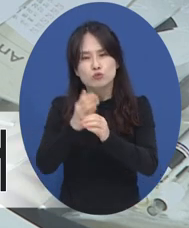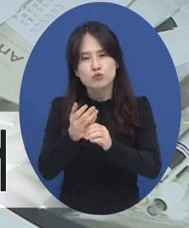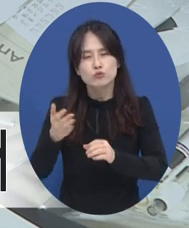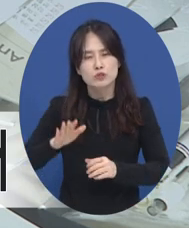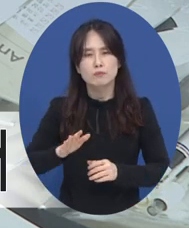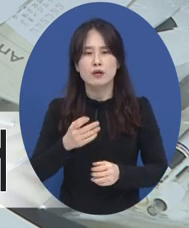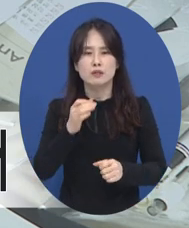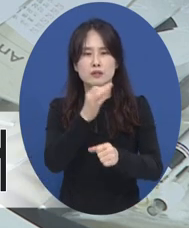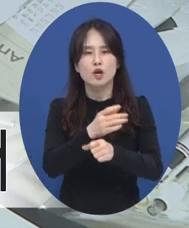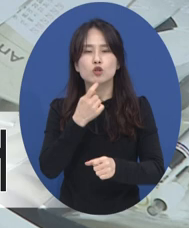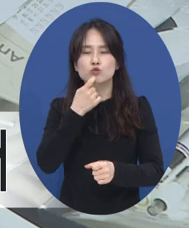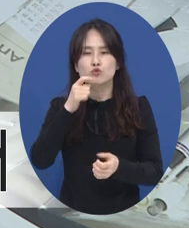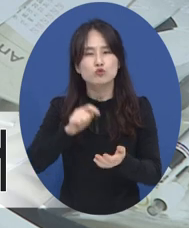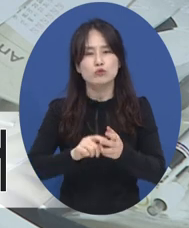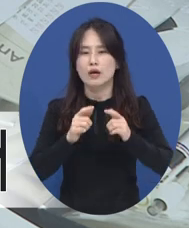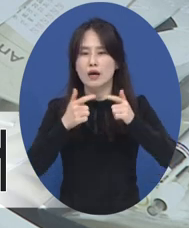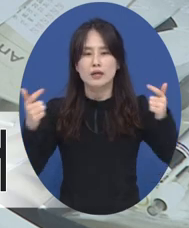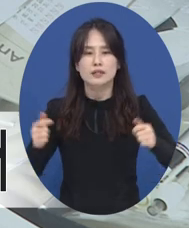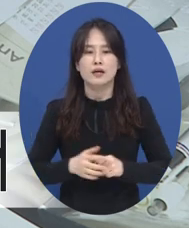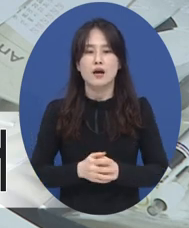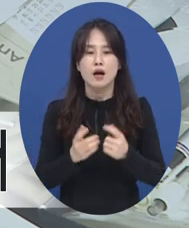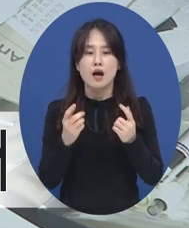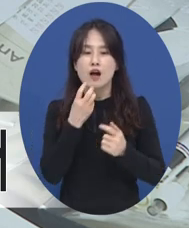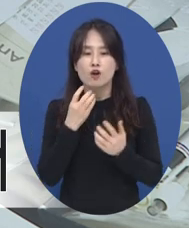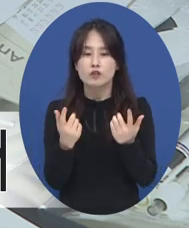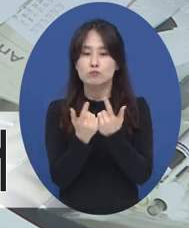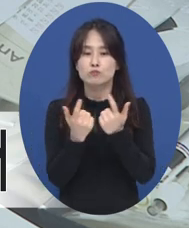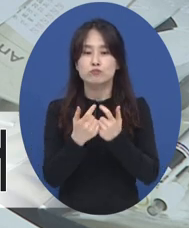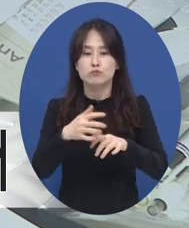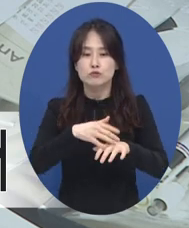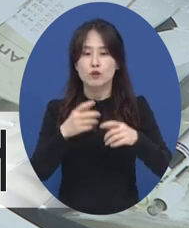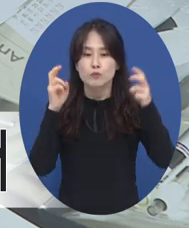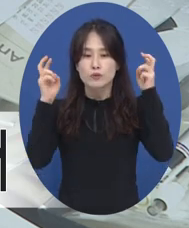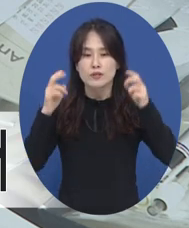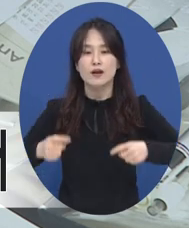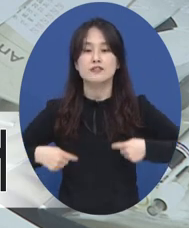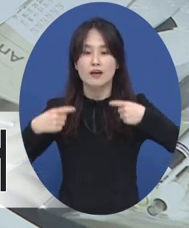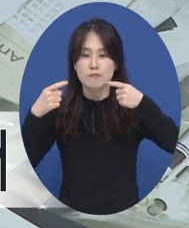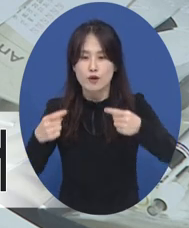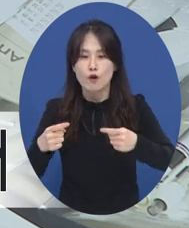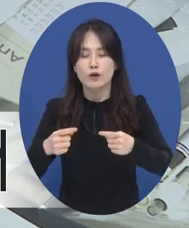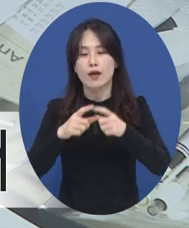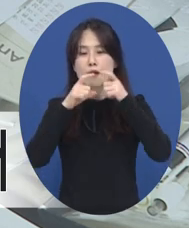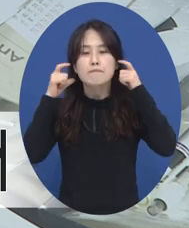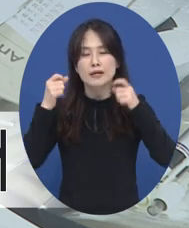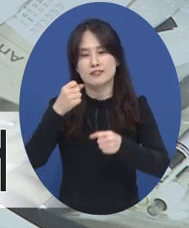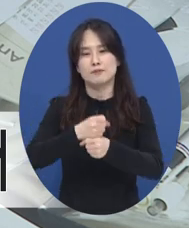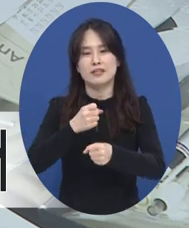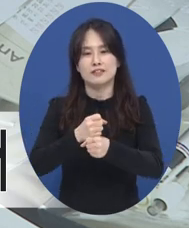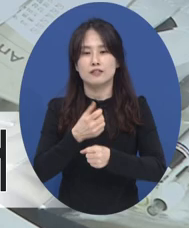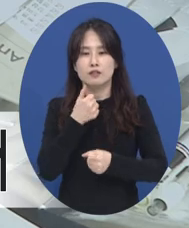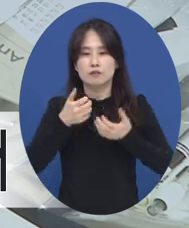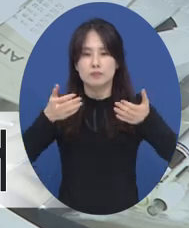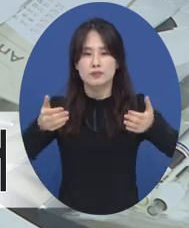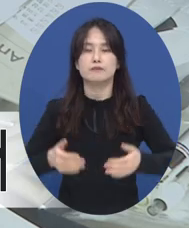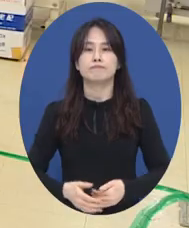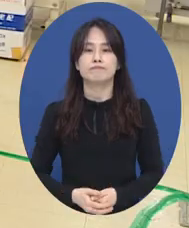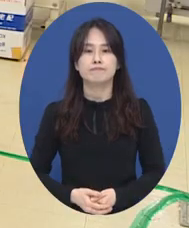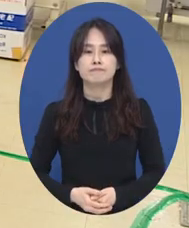역부족인데요. 경기 북부 섬유 기업들이 나서 마스크 생산에 참여합니다. 경기 북부 김태희 기자의 보도입니다.